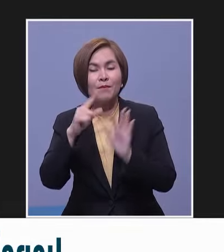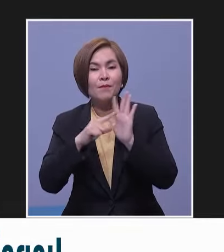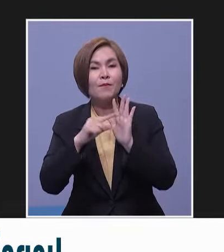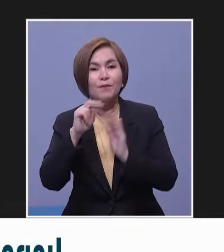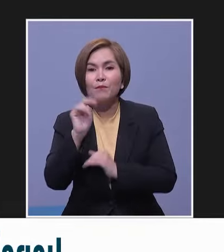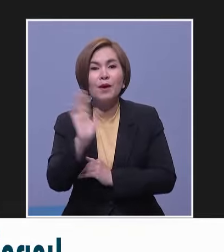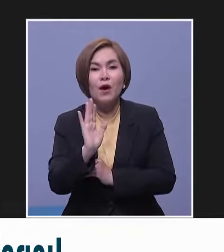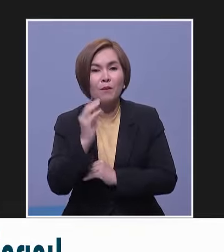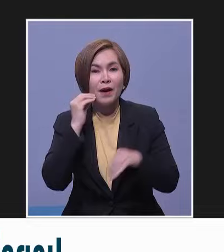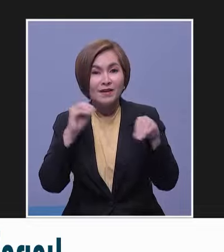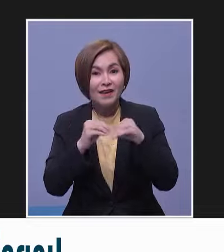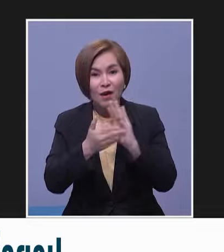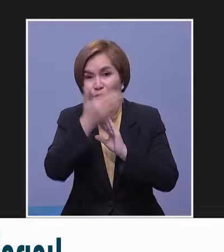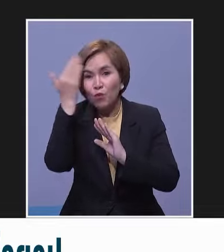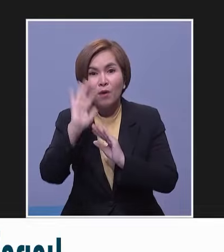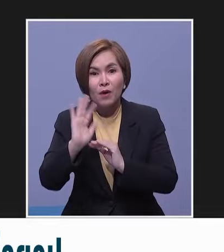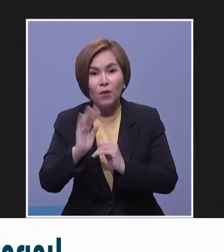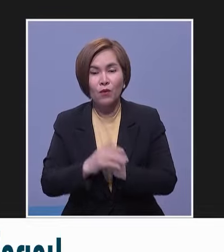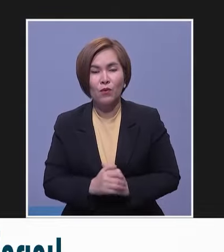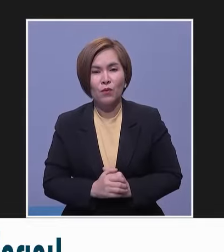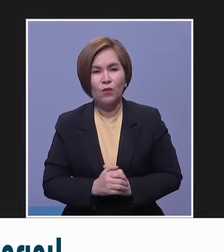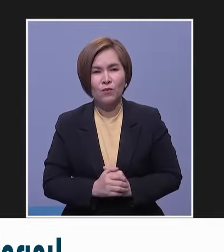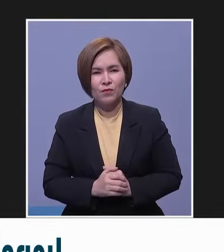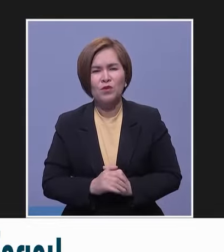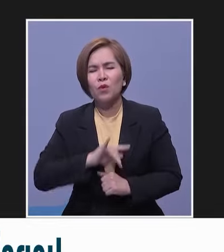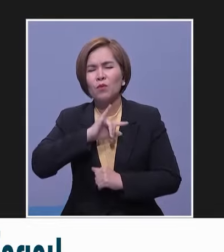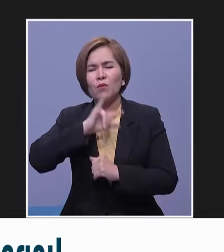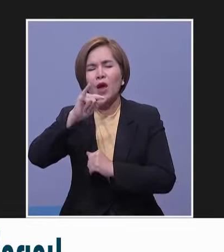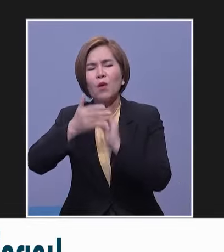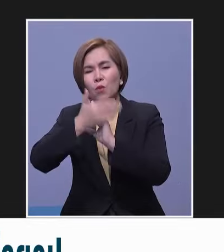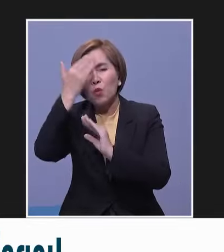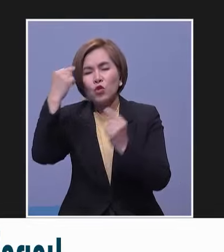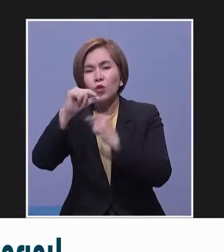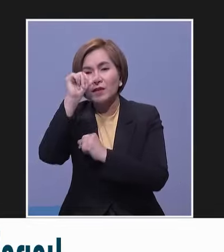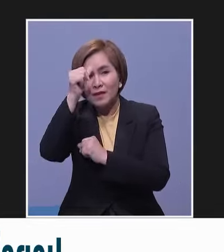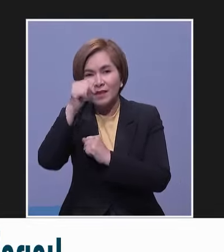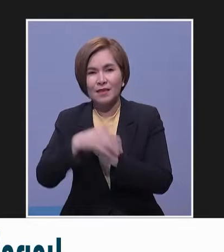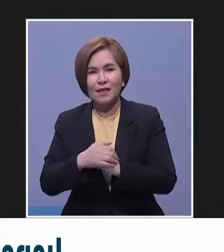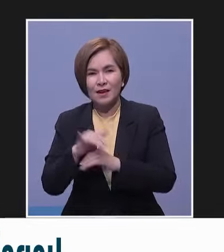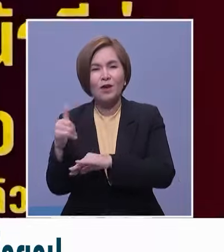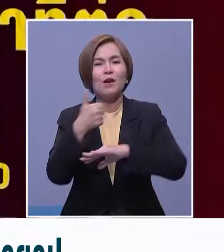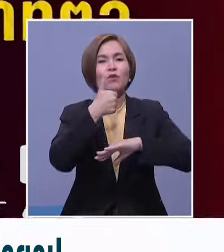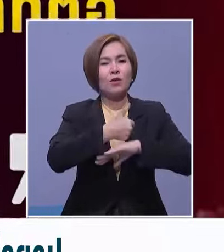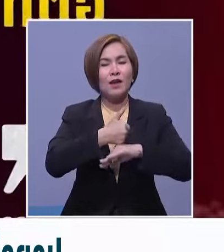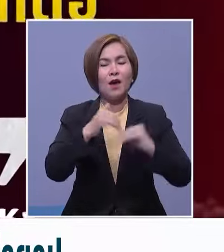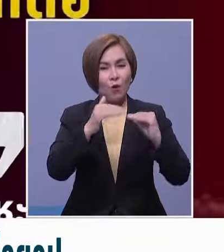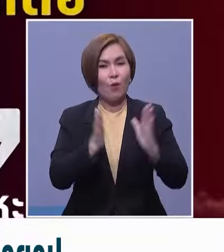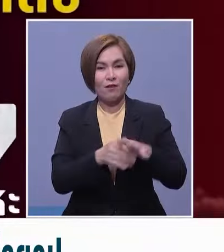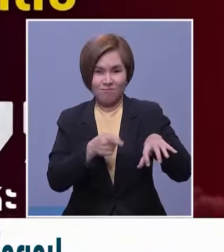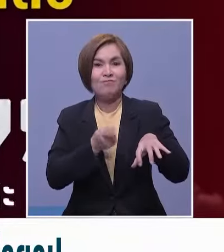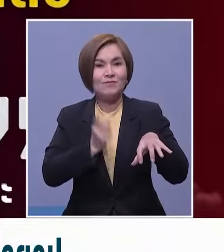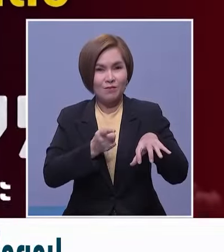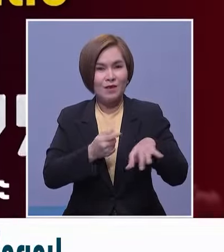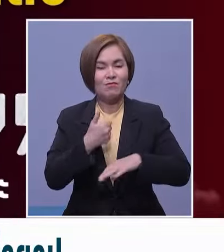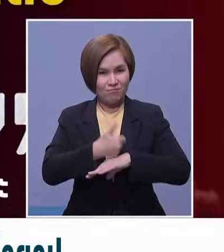ที่วัดบางคานใกล้บ้านเราค ่ ะ ต้องไปบวชที่อินเดียแล้วก็ภาษาได้จะไปเป็นเจ้าวาดวัดบางคานเลยครับ อนาคตบ